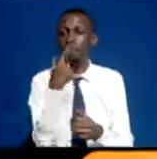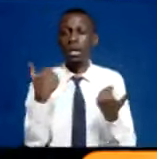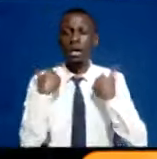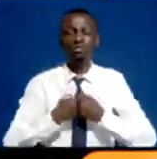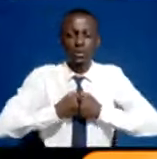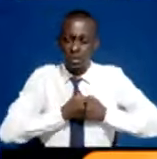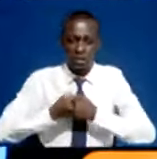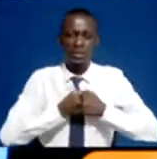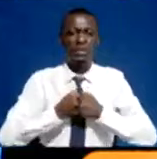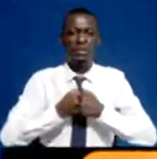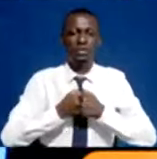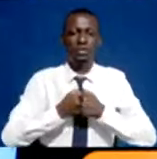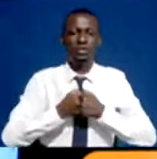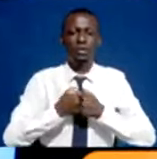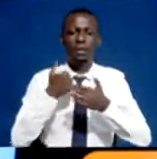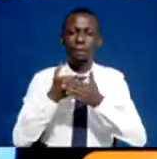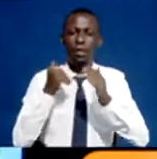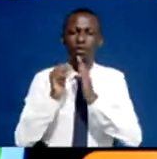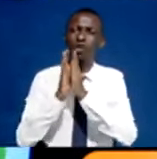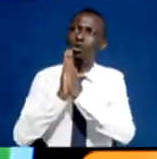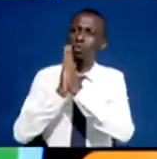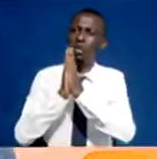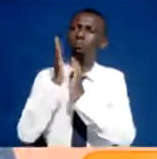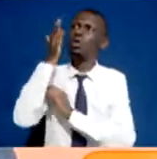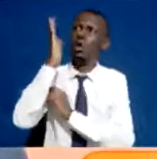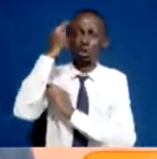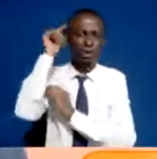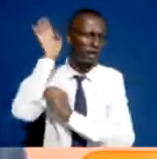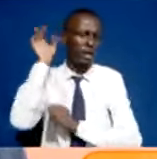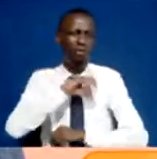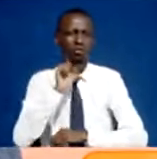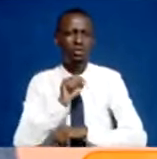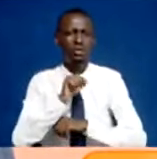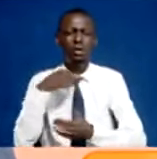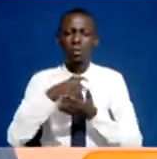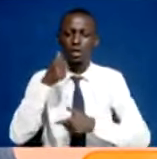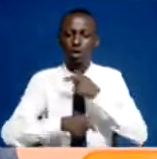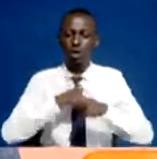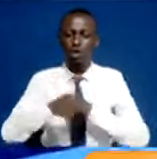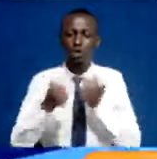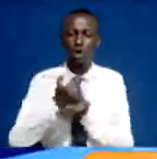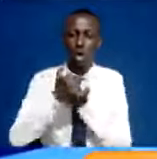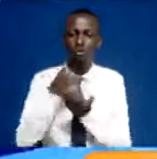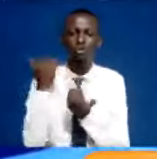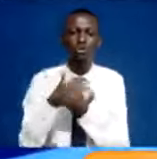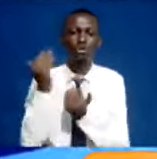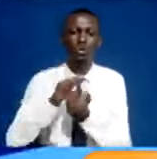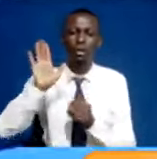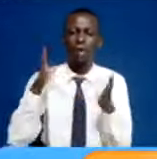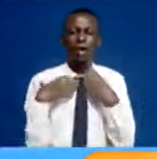So amekuwa akiomba na nadhani Mungu amemsikia ndio hiyo pesa iendelee kumsaidia kwa matibabu yake. Na